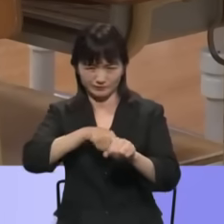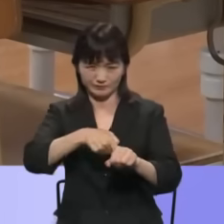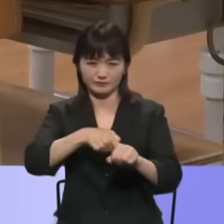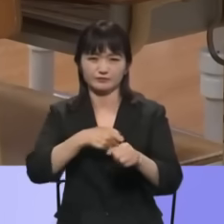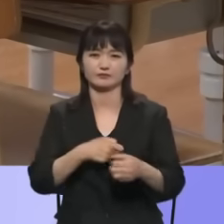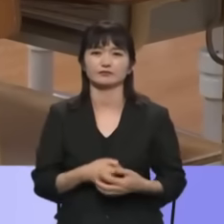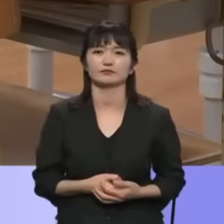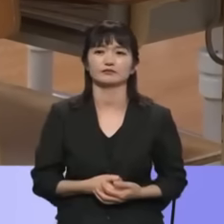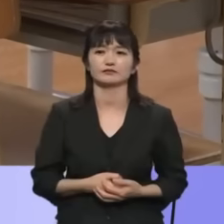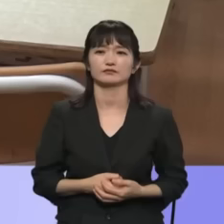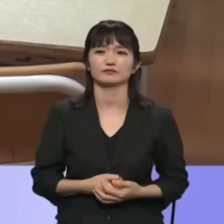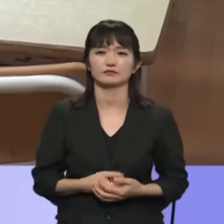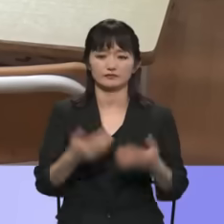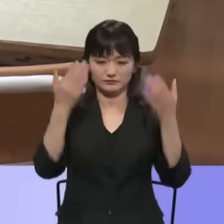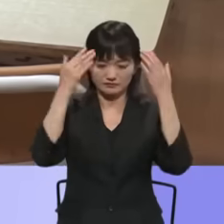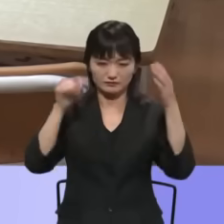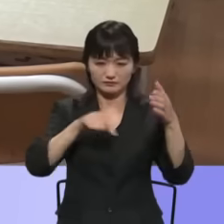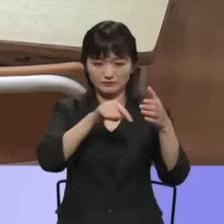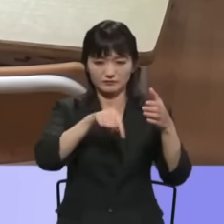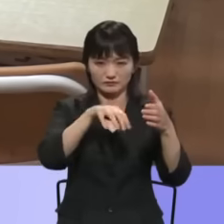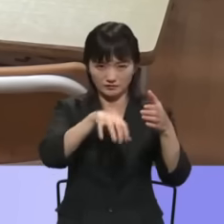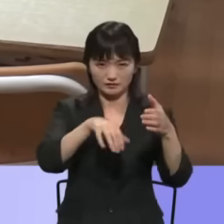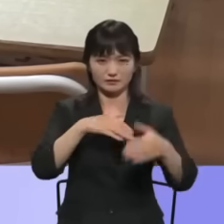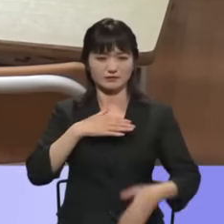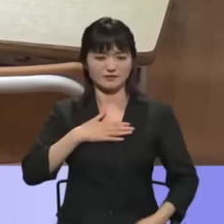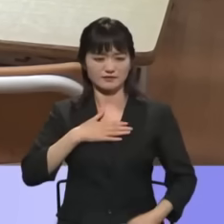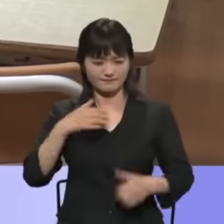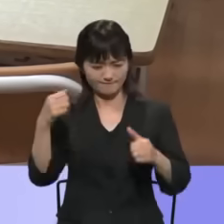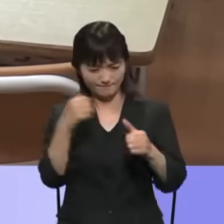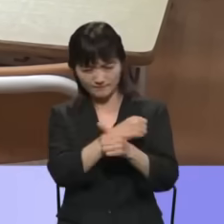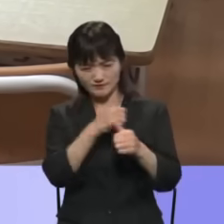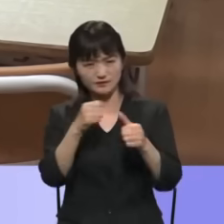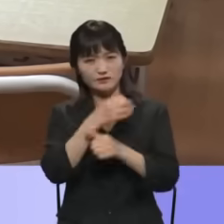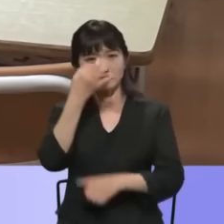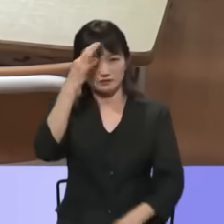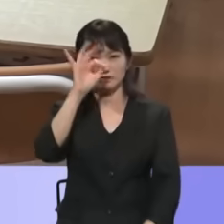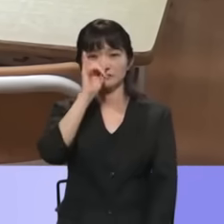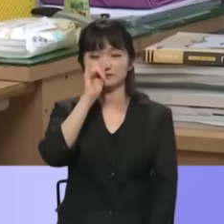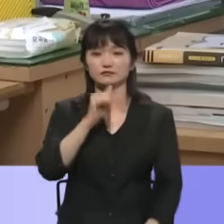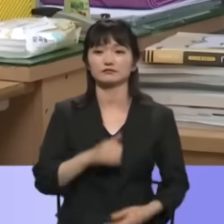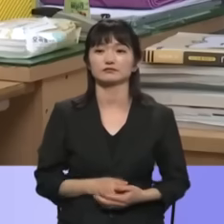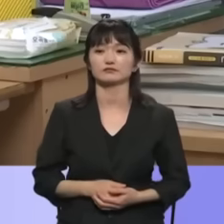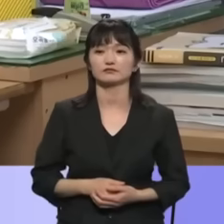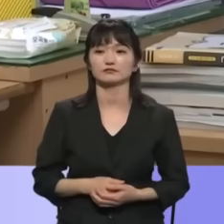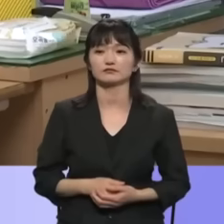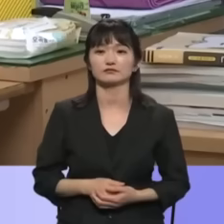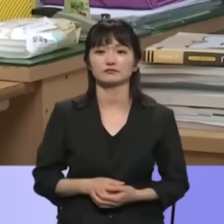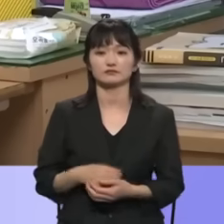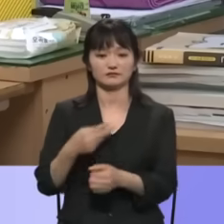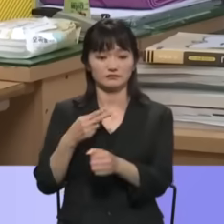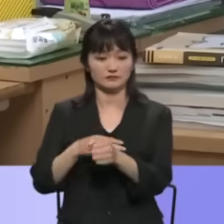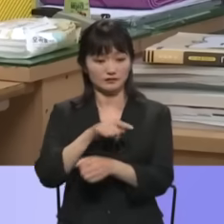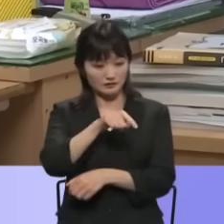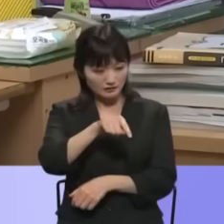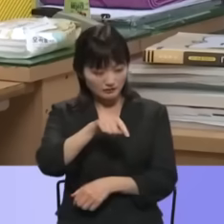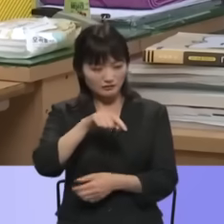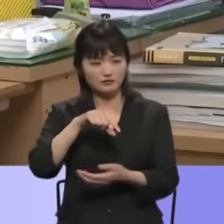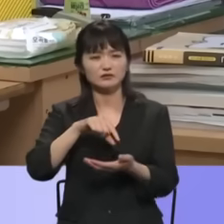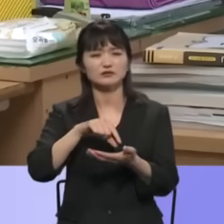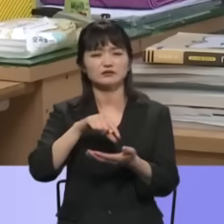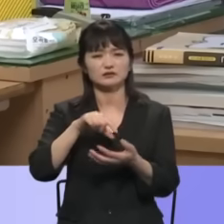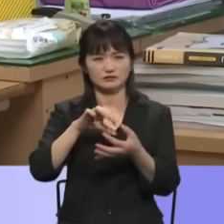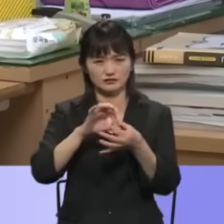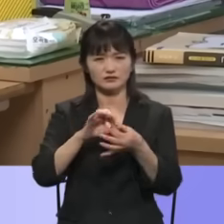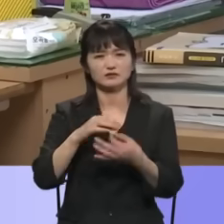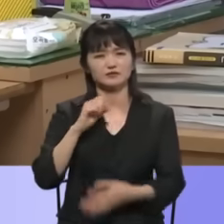이런 것들은 지금 학교 현장에서 정서적 학대로 인정되는 케이스가 많기 때문에 실제로 선생님들도 이런 부분을 되게 어려워 하시는